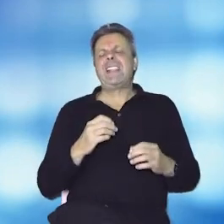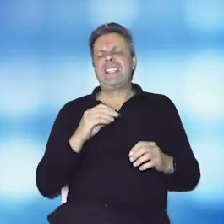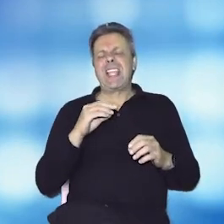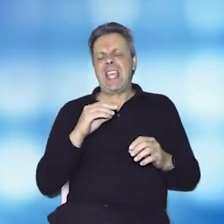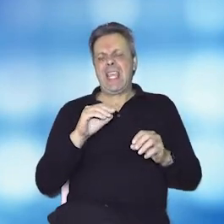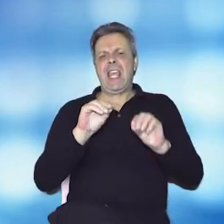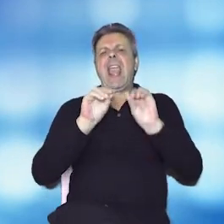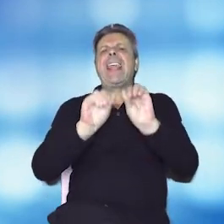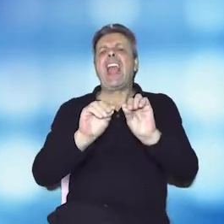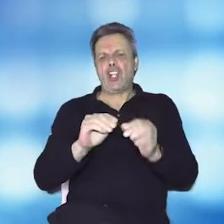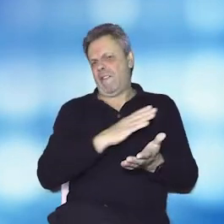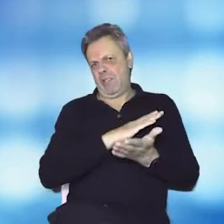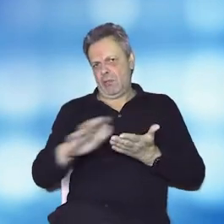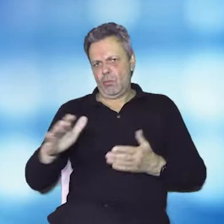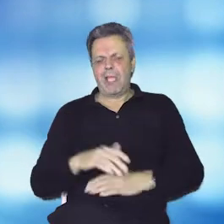su besplatni,